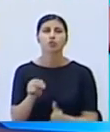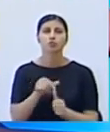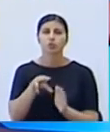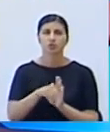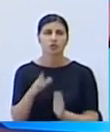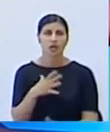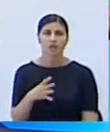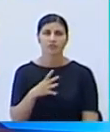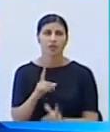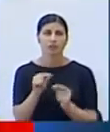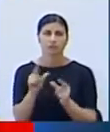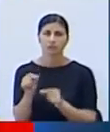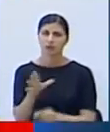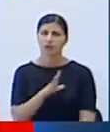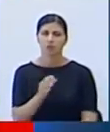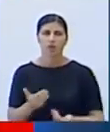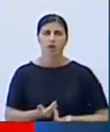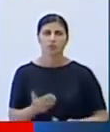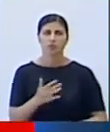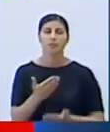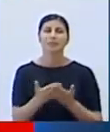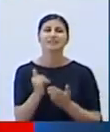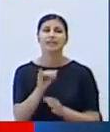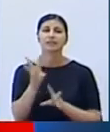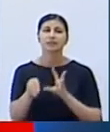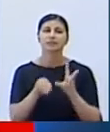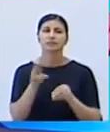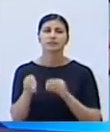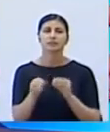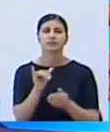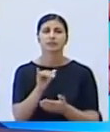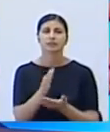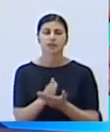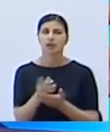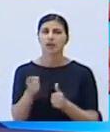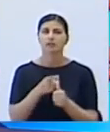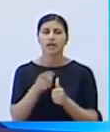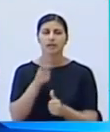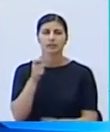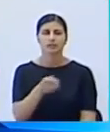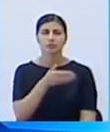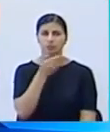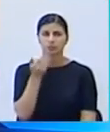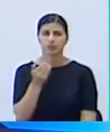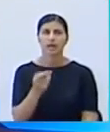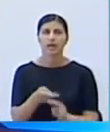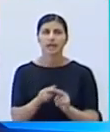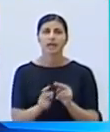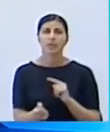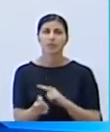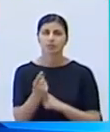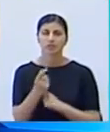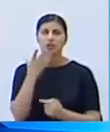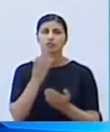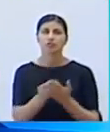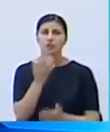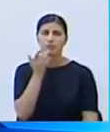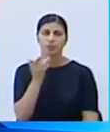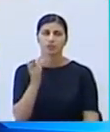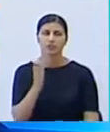ქართველები კომპაქტურად არის. სადაც არის ჩასახლებული, იქ არ აღნიშნავენ ამას. და აქედან გამომდინარე, ჩვენი